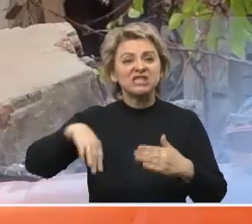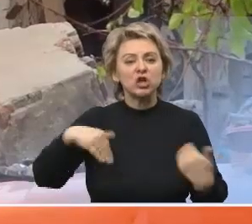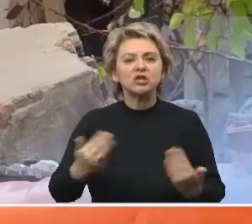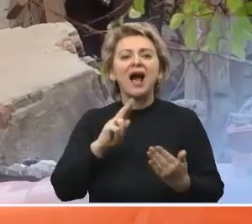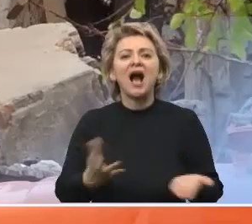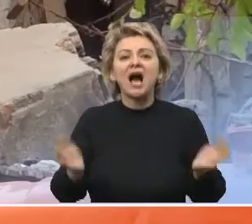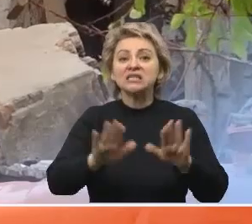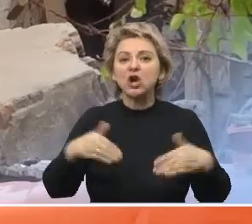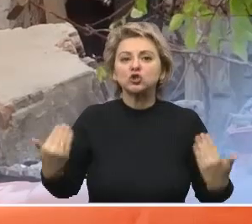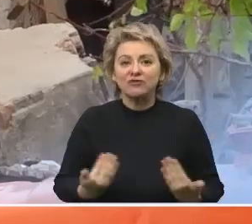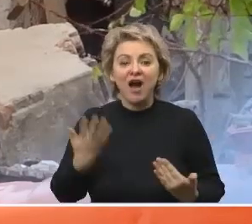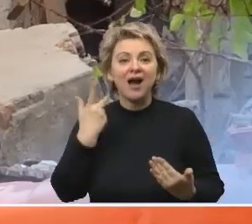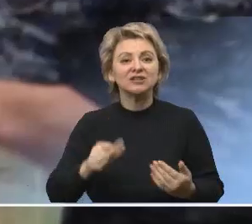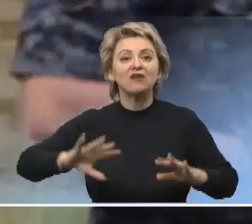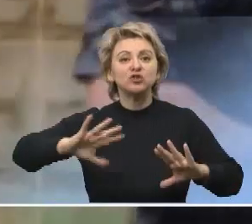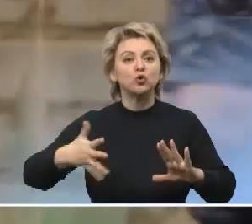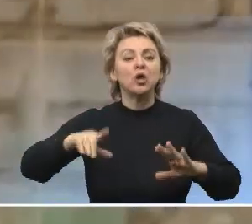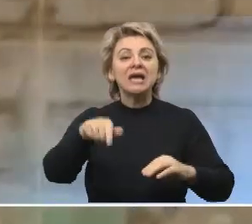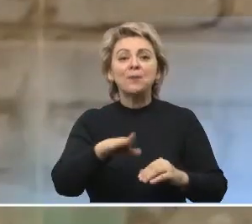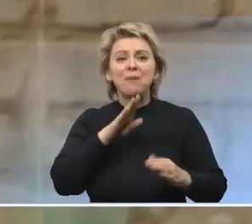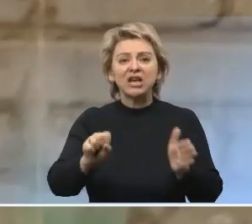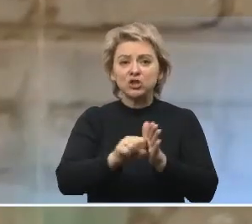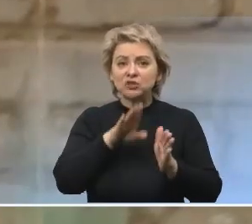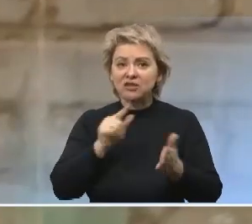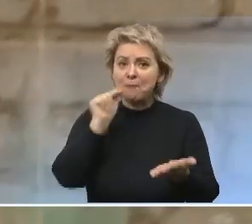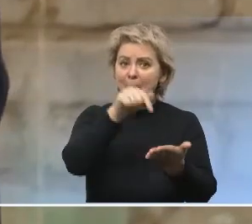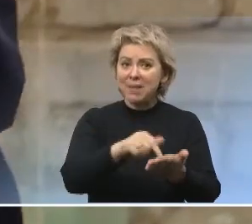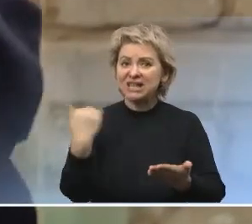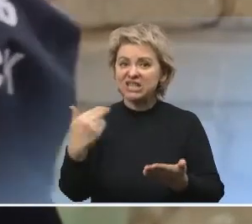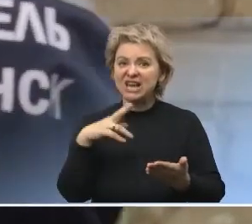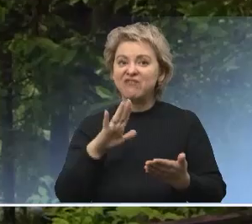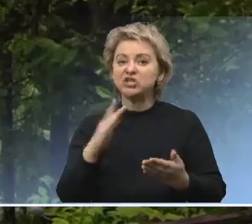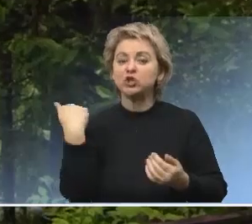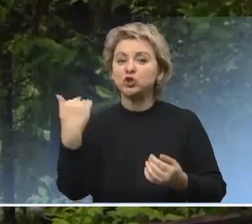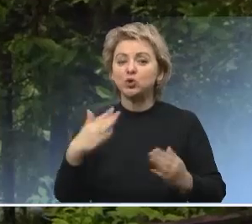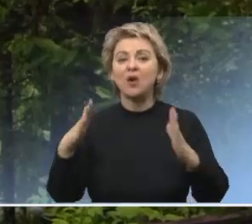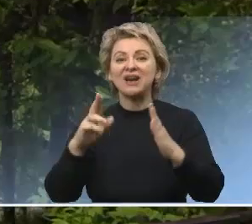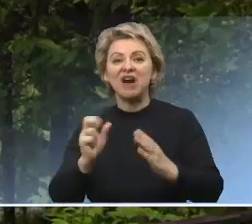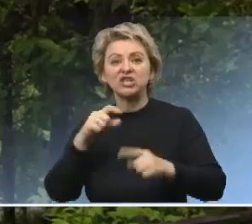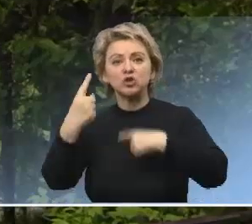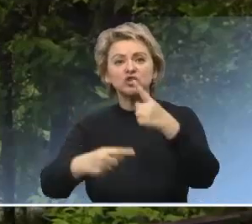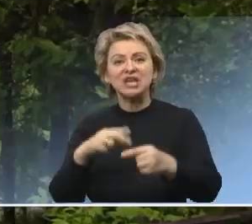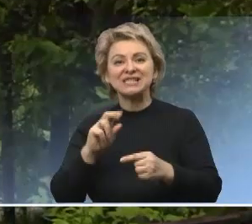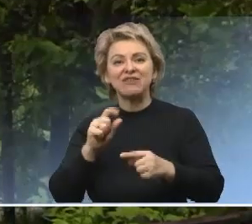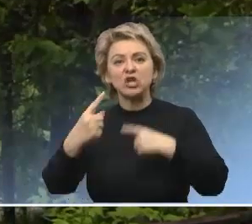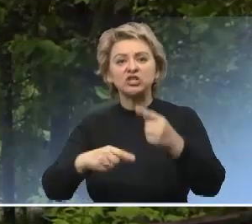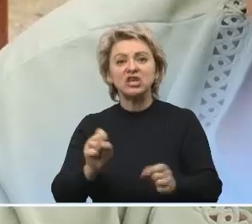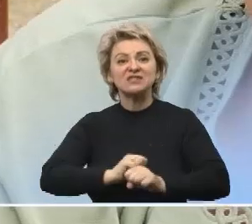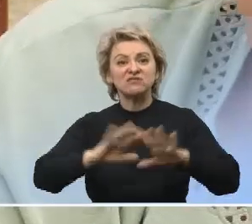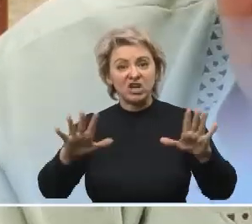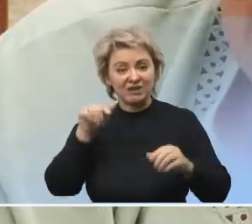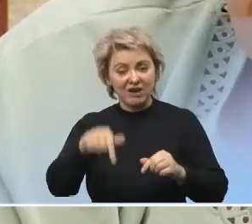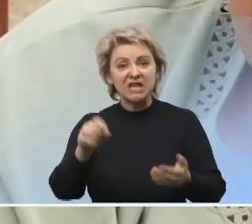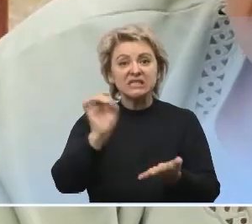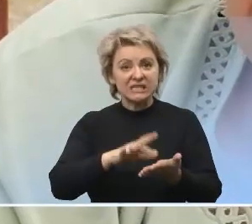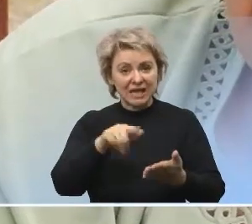еще осталась жива, когда все произошло? Погибшая девочка влетела именно к ней, хотя ее жилье через квартиру от эпицентра взрыва. А